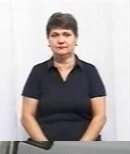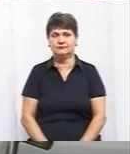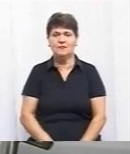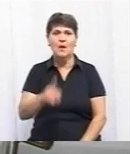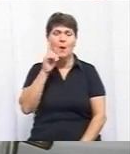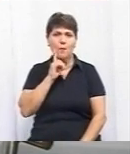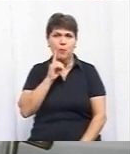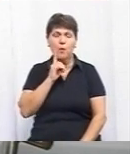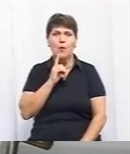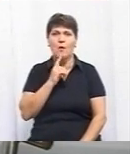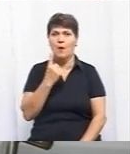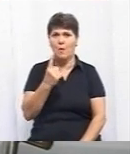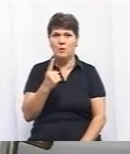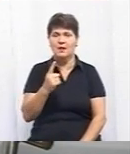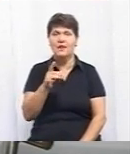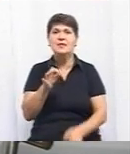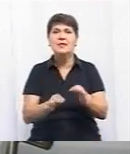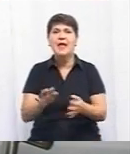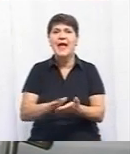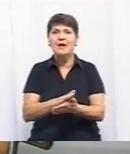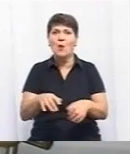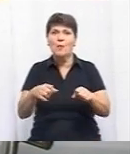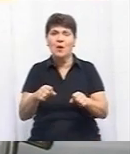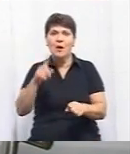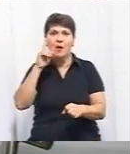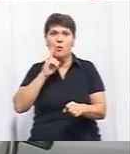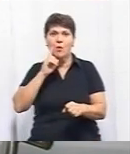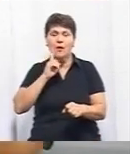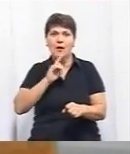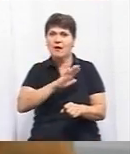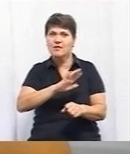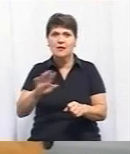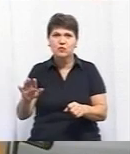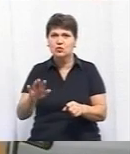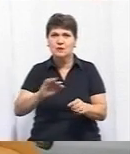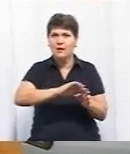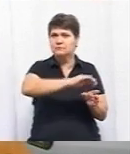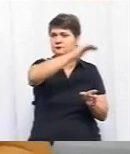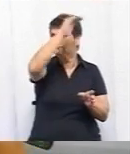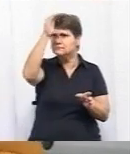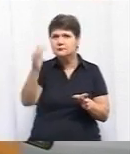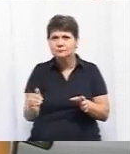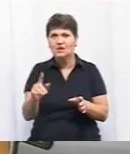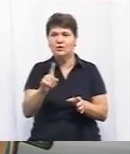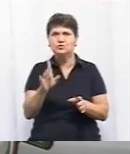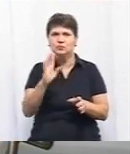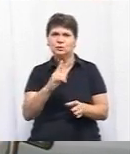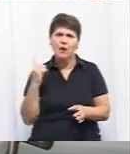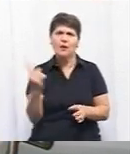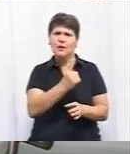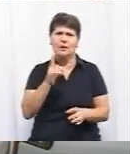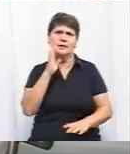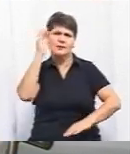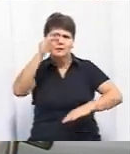Поки що один екомобіль, поки він не буде загружений до того, що ні хвилини він не присяде, буде їздити цілий